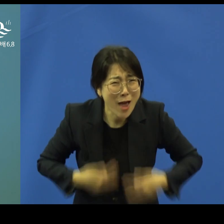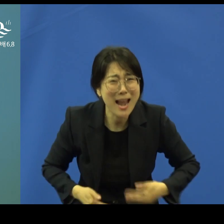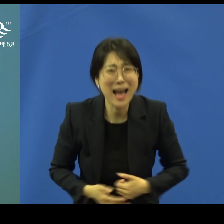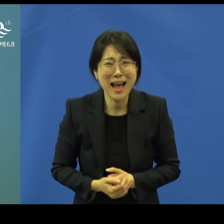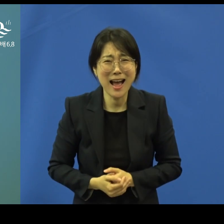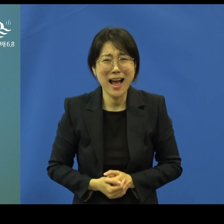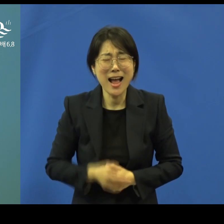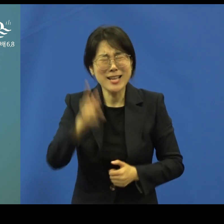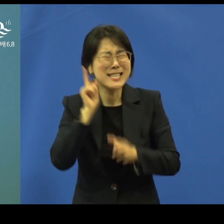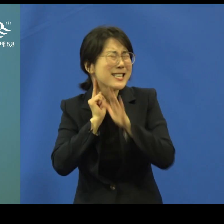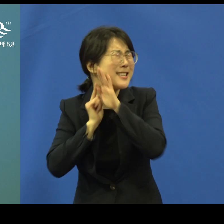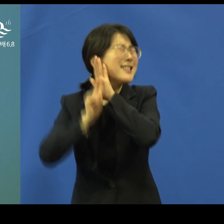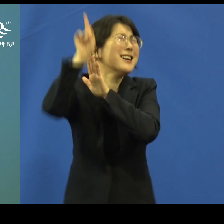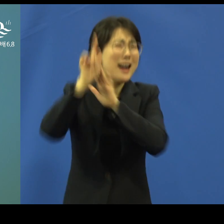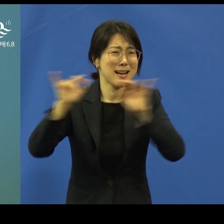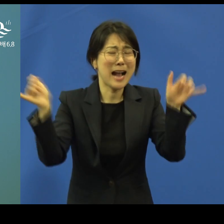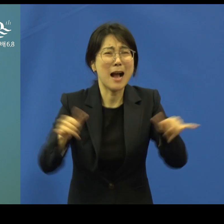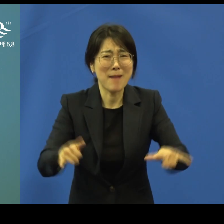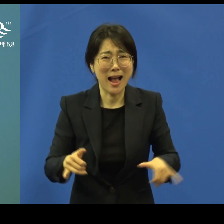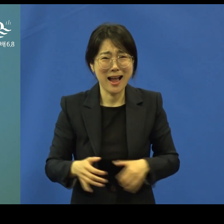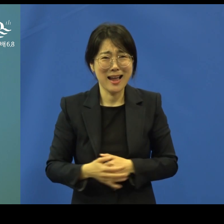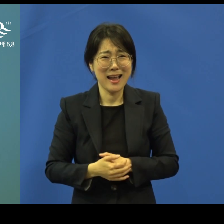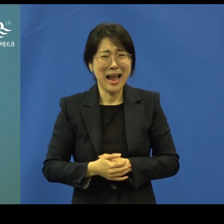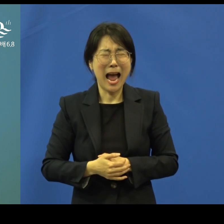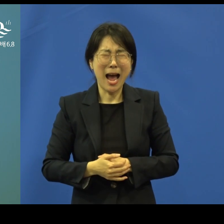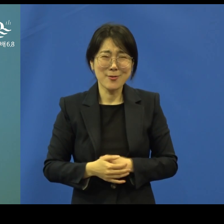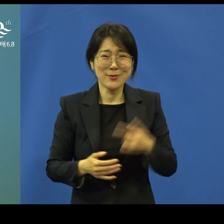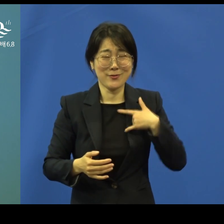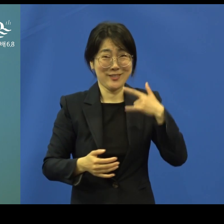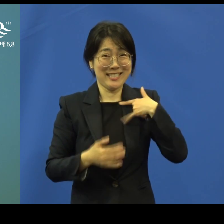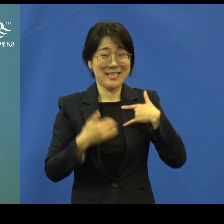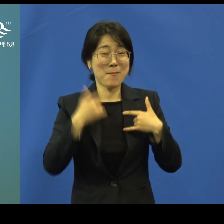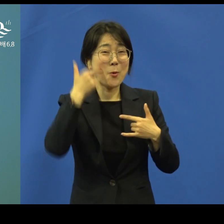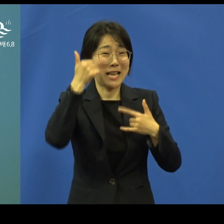아들 걱정하는 분은 어머니예요. 어머니, 영원한 어머니.